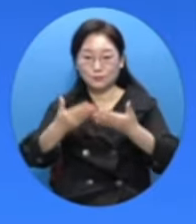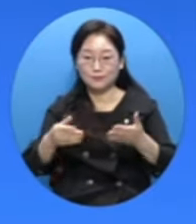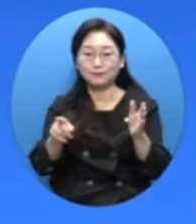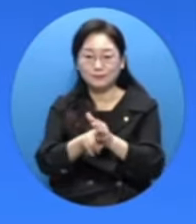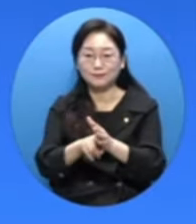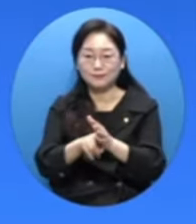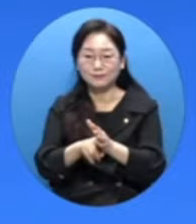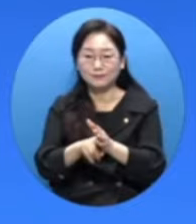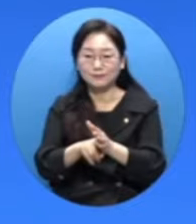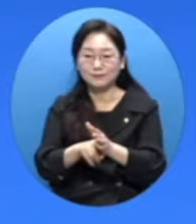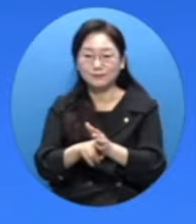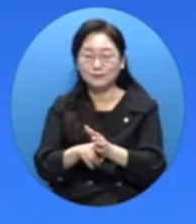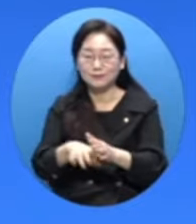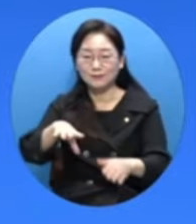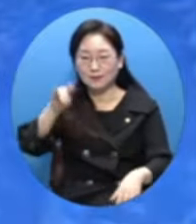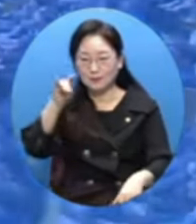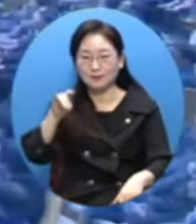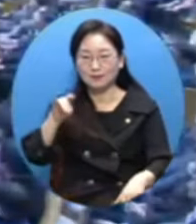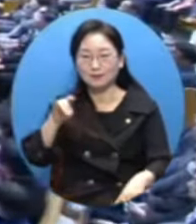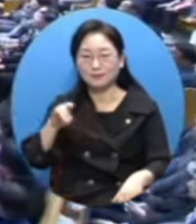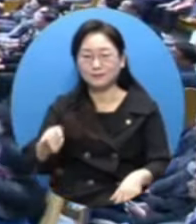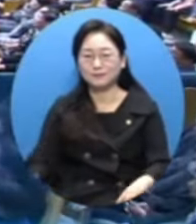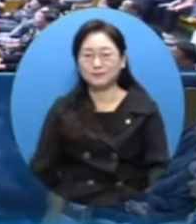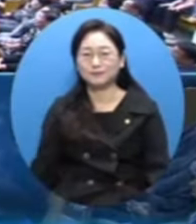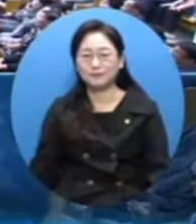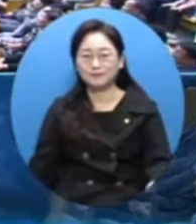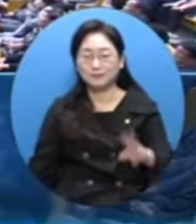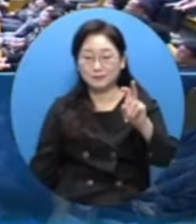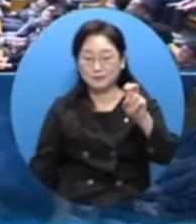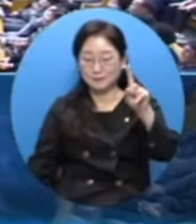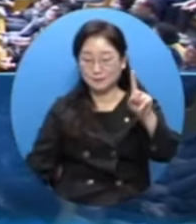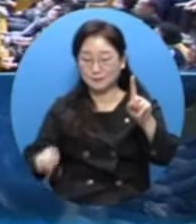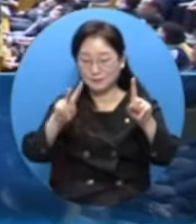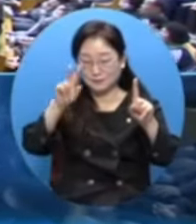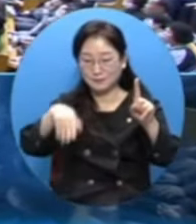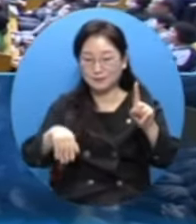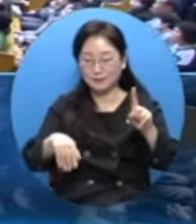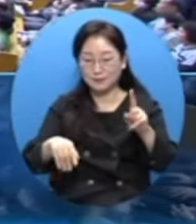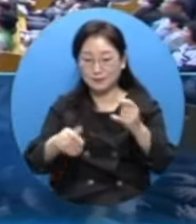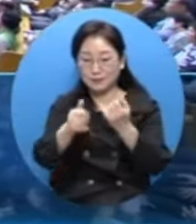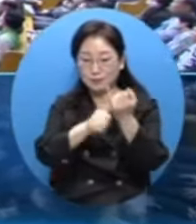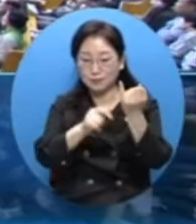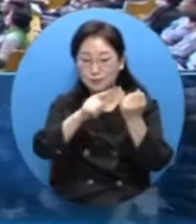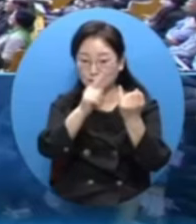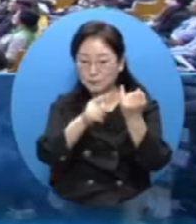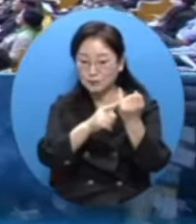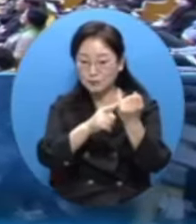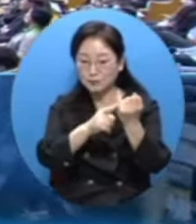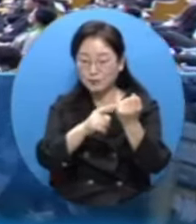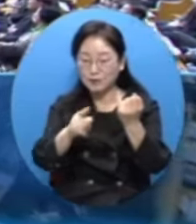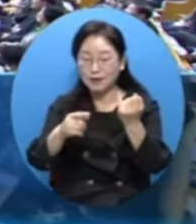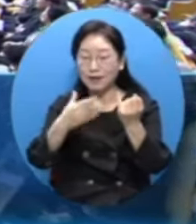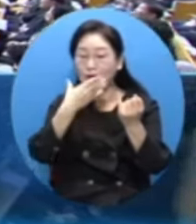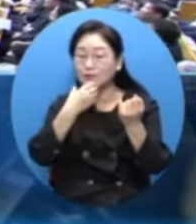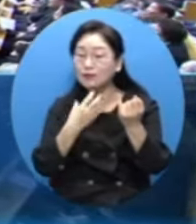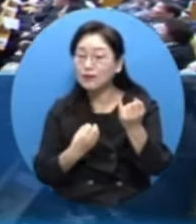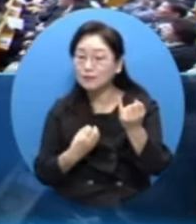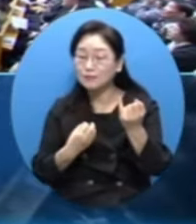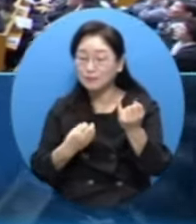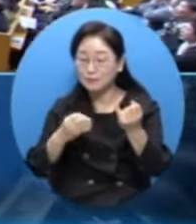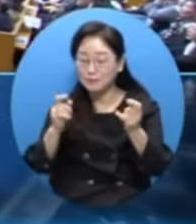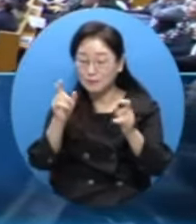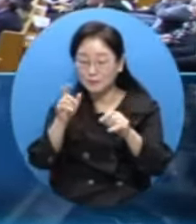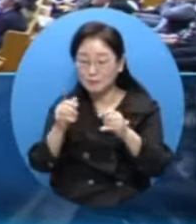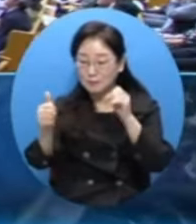것입니다. 그래서 창세기 21장 2절을 살펴보니까 사라가 임신하고 하나님이 말씀하신 시기가 되어 노년에